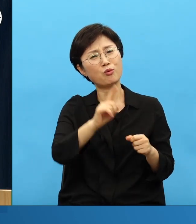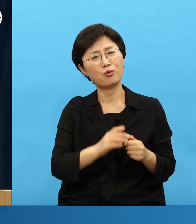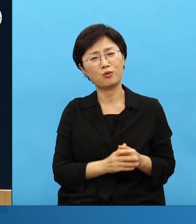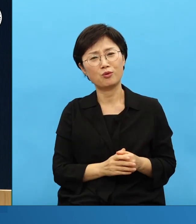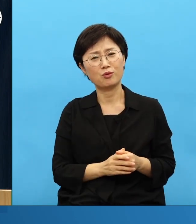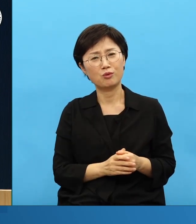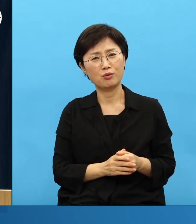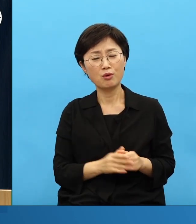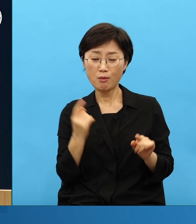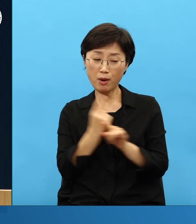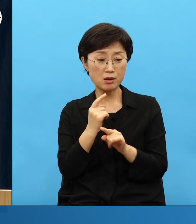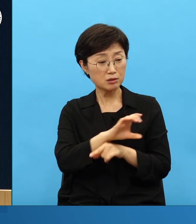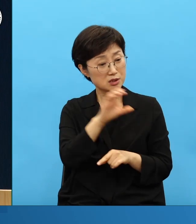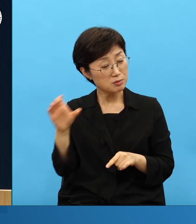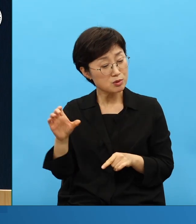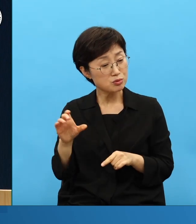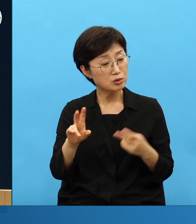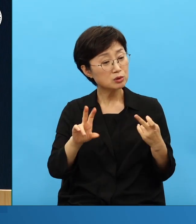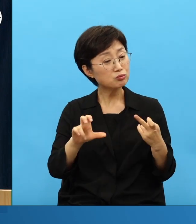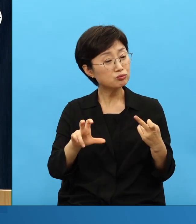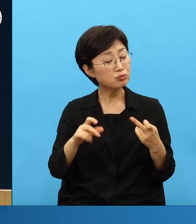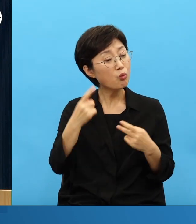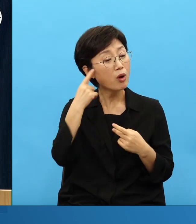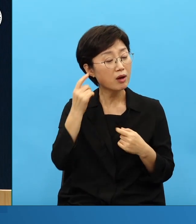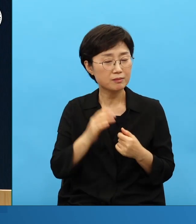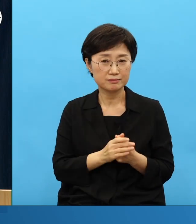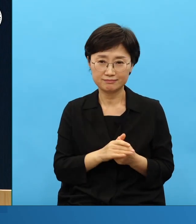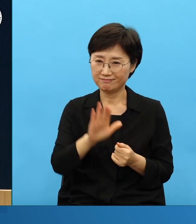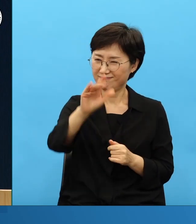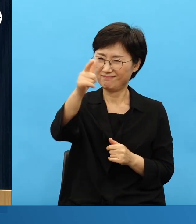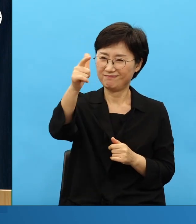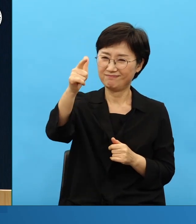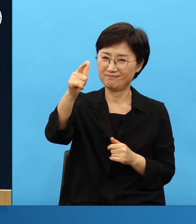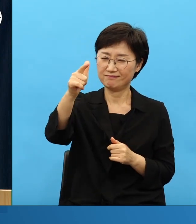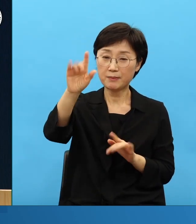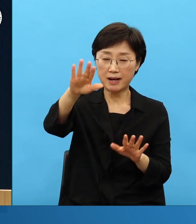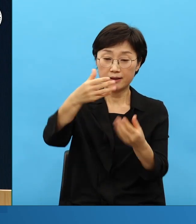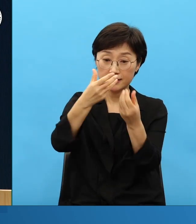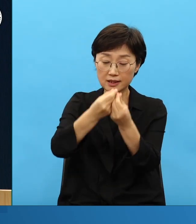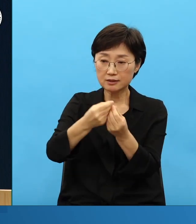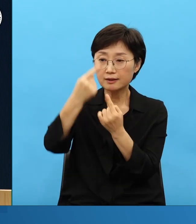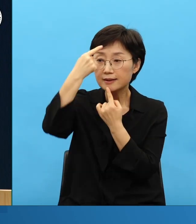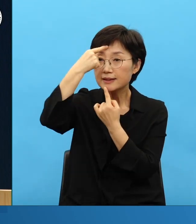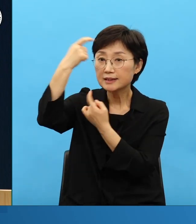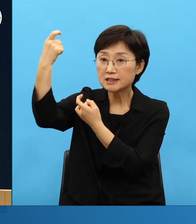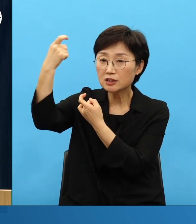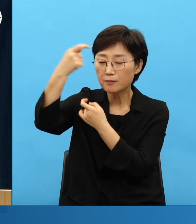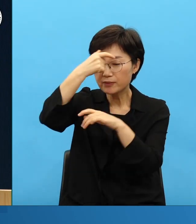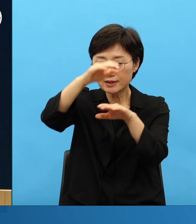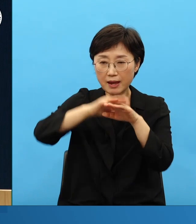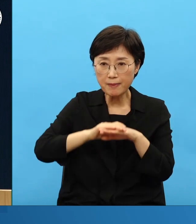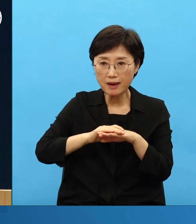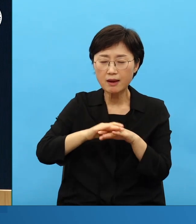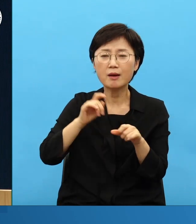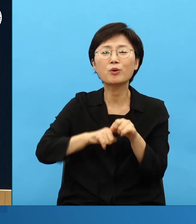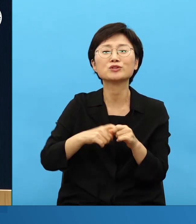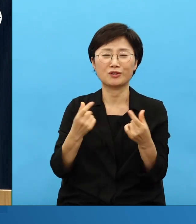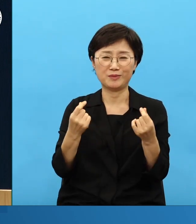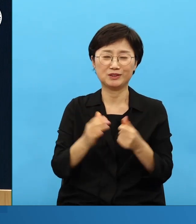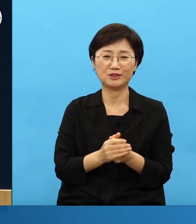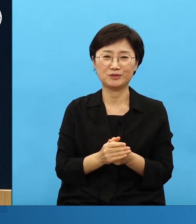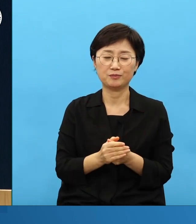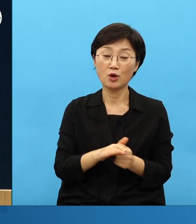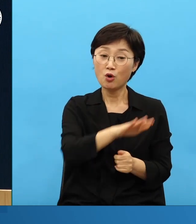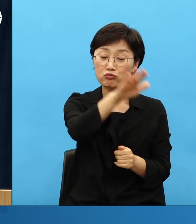simple answer. 기념 예배 왜 드립니까? Why do we give a commemorative service? 간단하잖아요. 해방돼 버린데